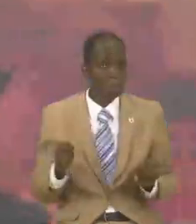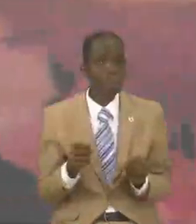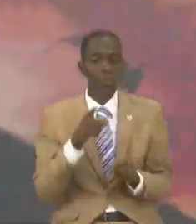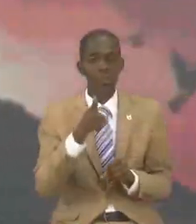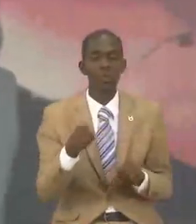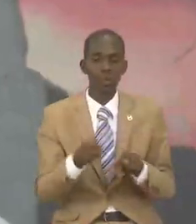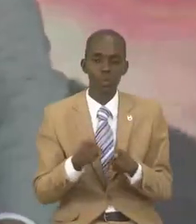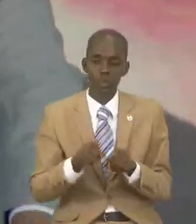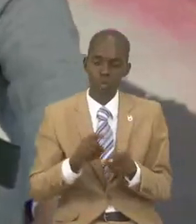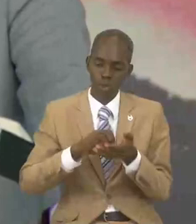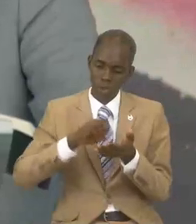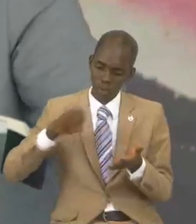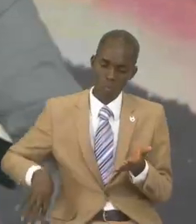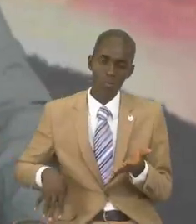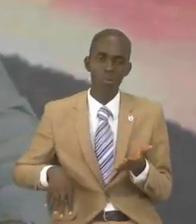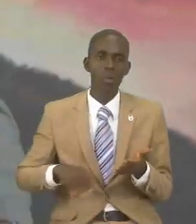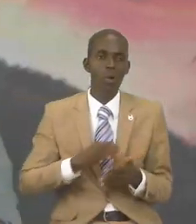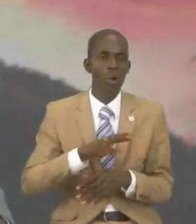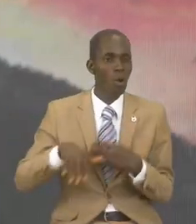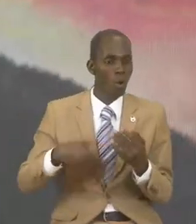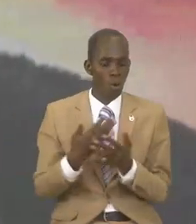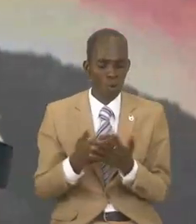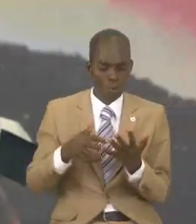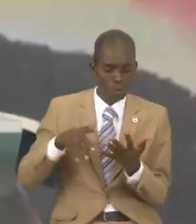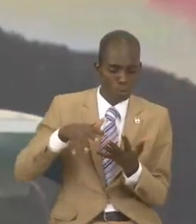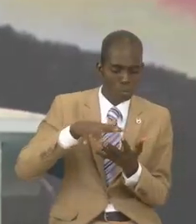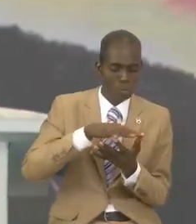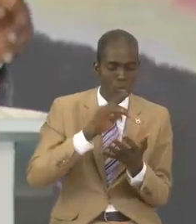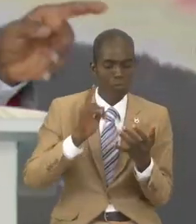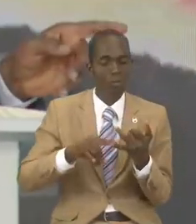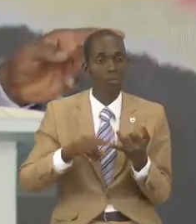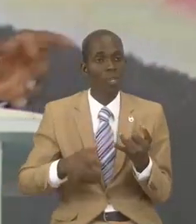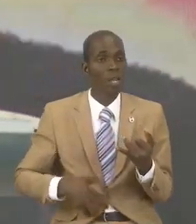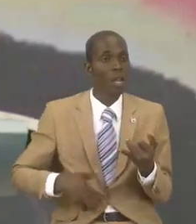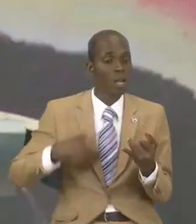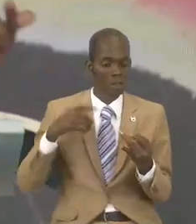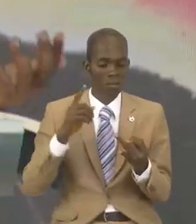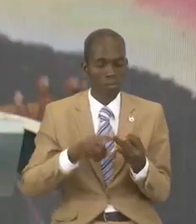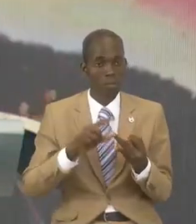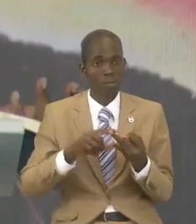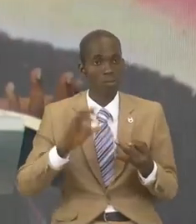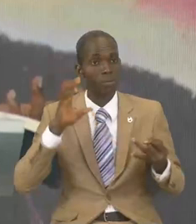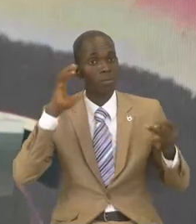Alors renoncer à toutes ces choses, la colère, l'animosité.